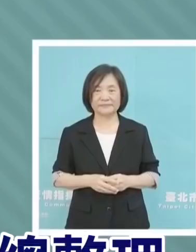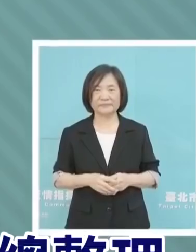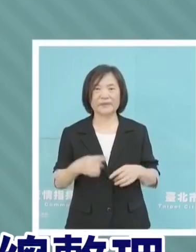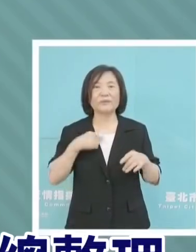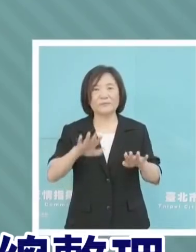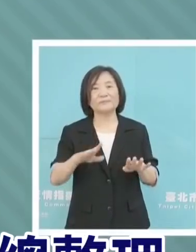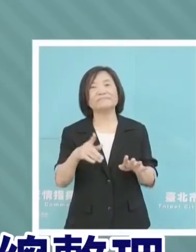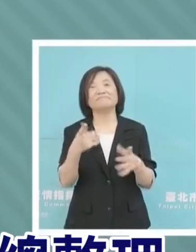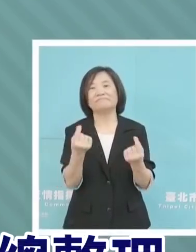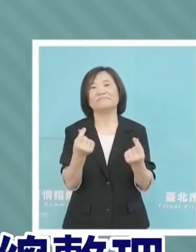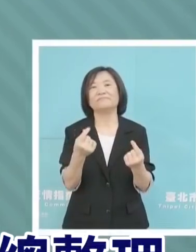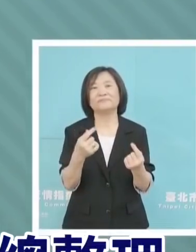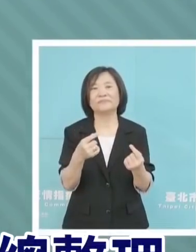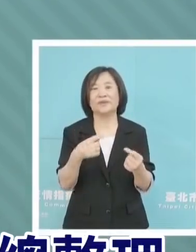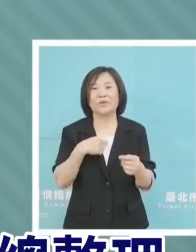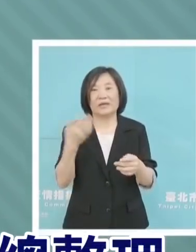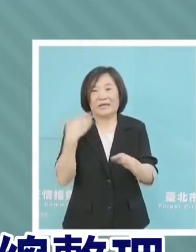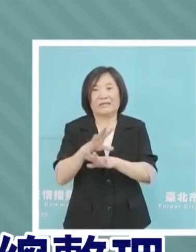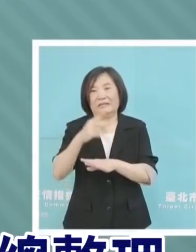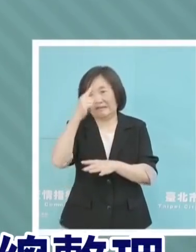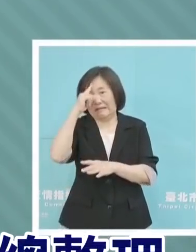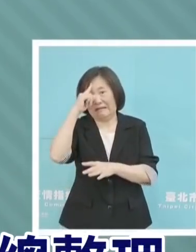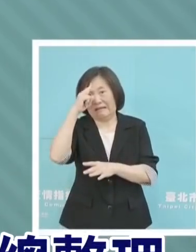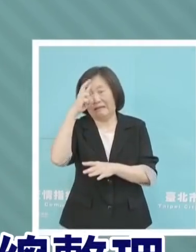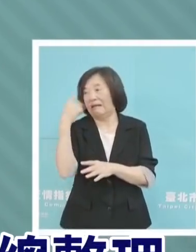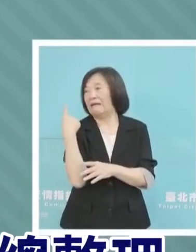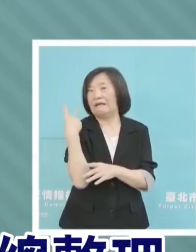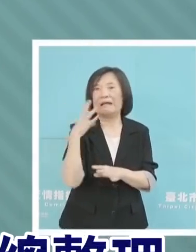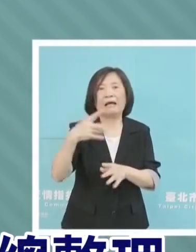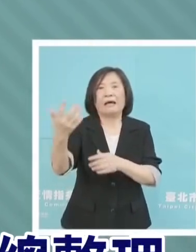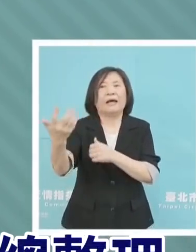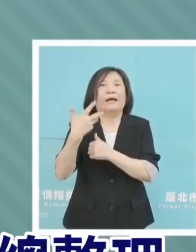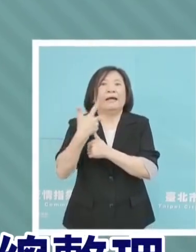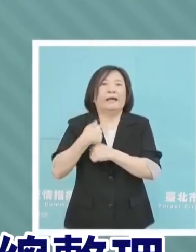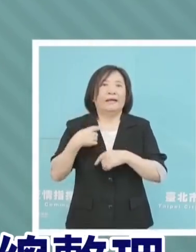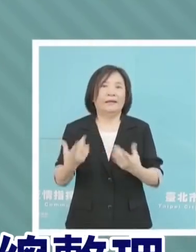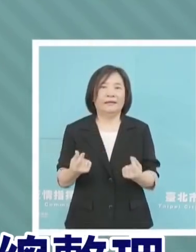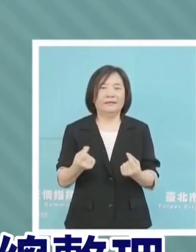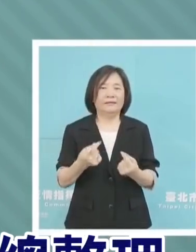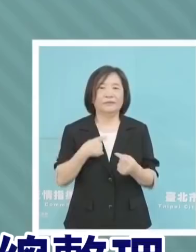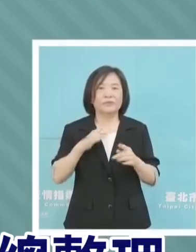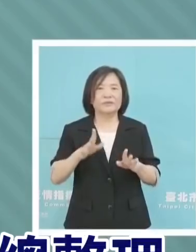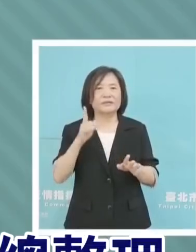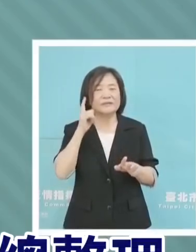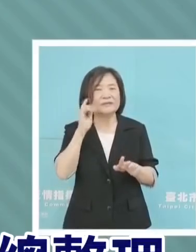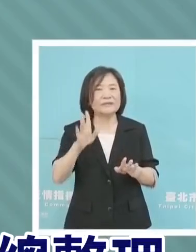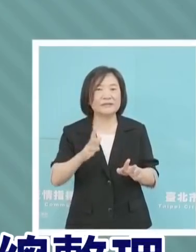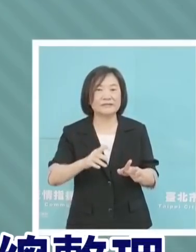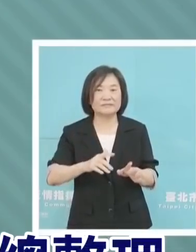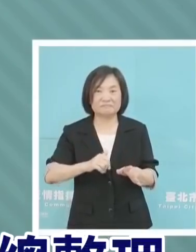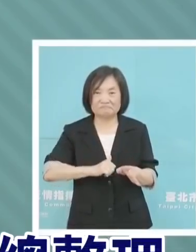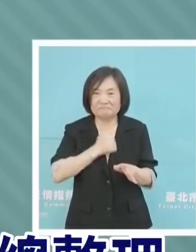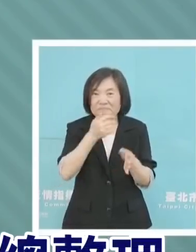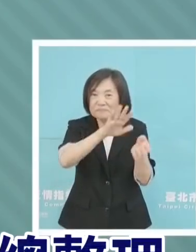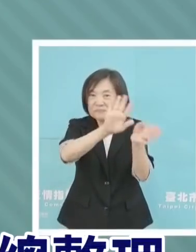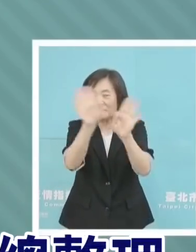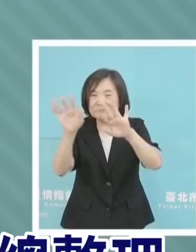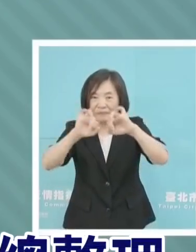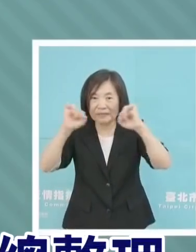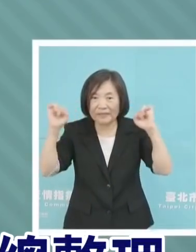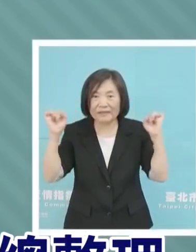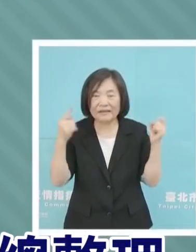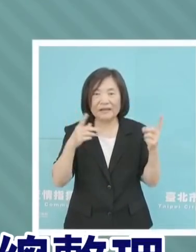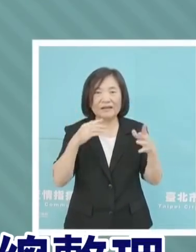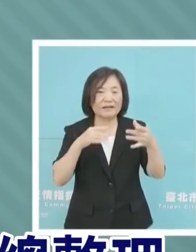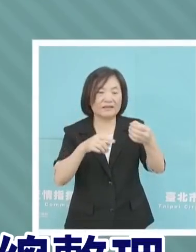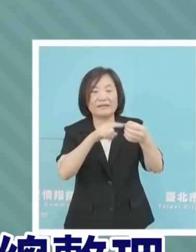样的问题哦，已经第三天回答了，你知道，在医疗实务上，你知道，我们都知道，因为开那个